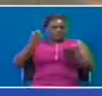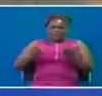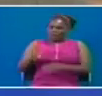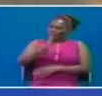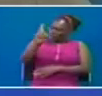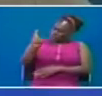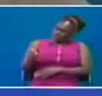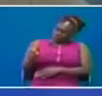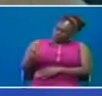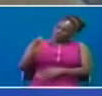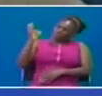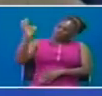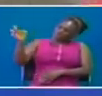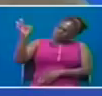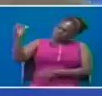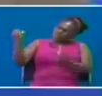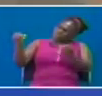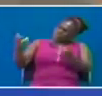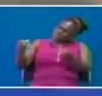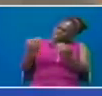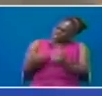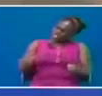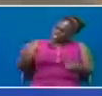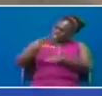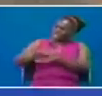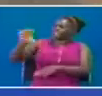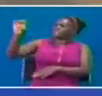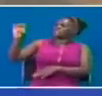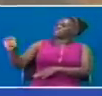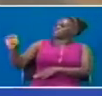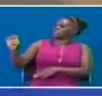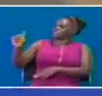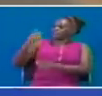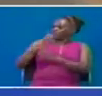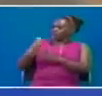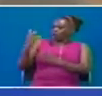je, hatma ya maelfu ya wanafunzi waliopata alama ya E kwenye matokeo ya